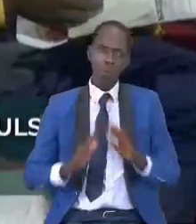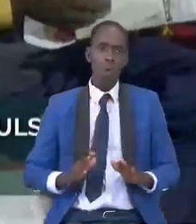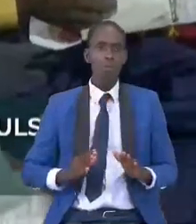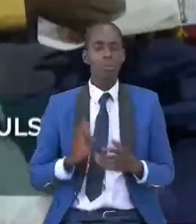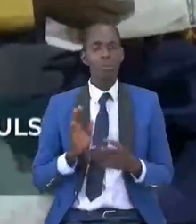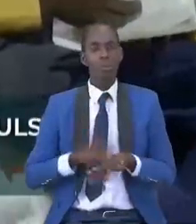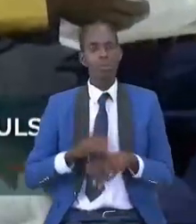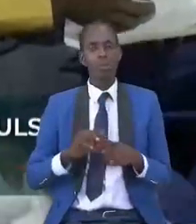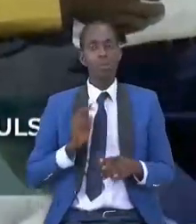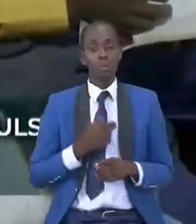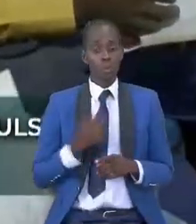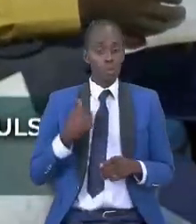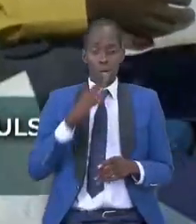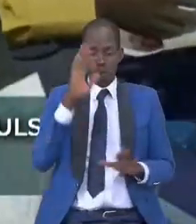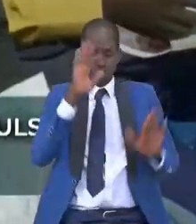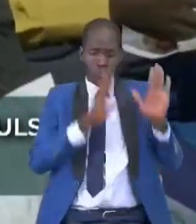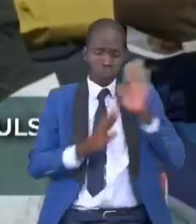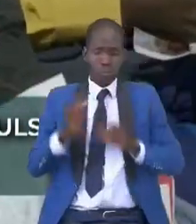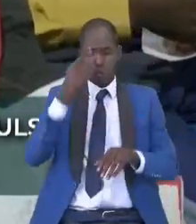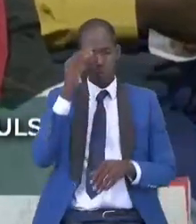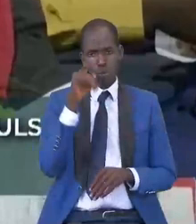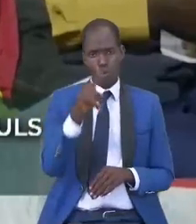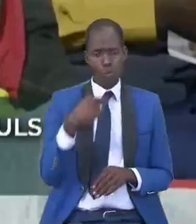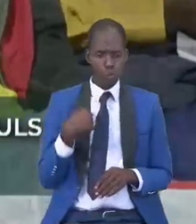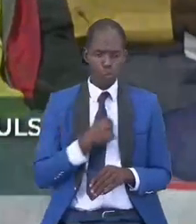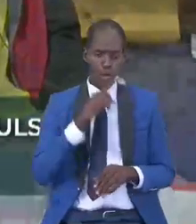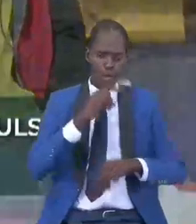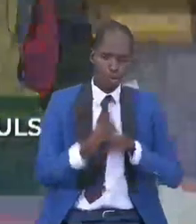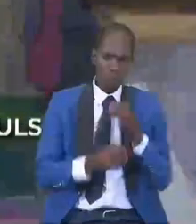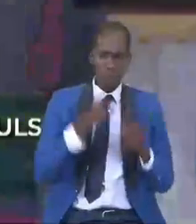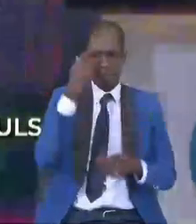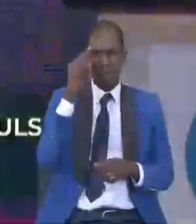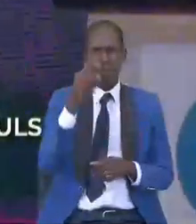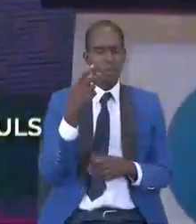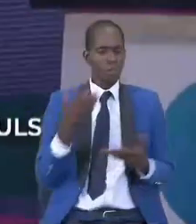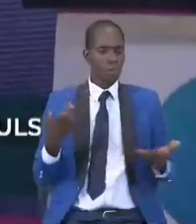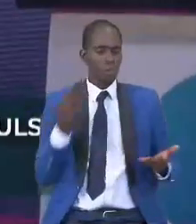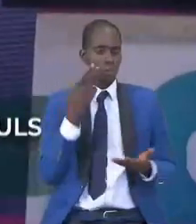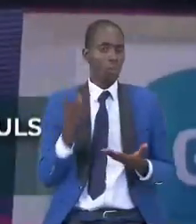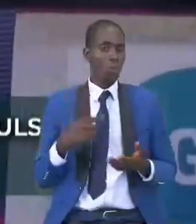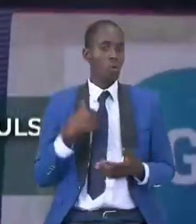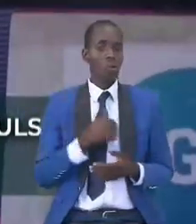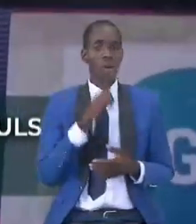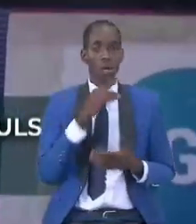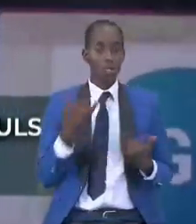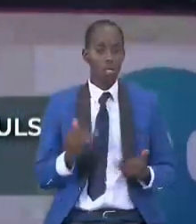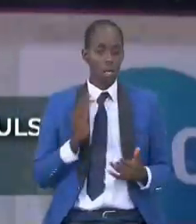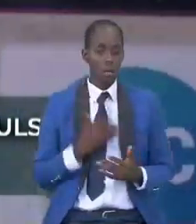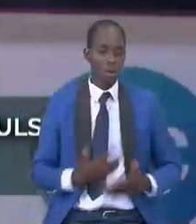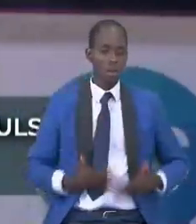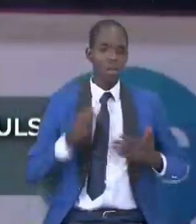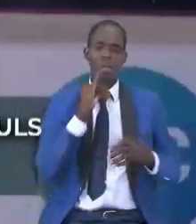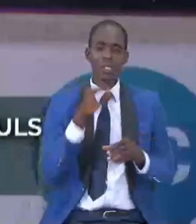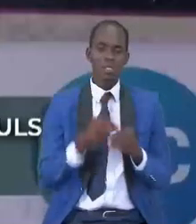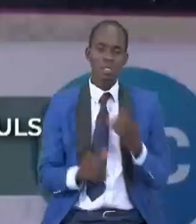Nous avons des problèmes à cause de toi, nous souffrons à cause de toi. Regarde là où nous sommes maintenant et voyons nos vies qui sont en danger. Que te